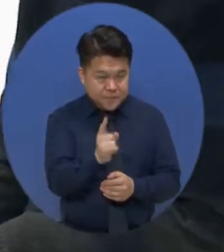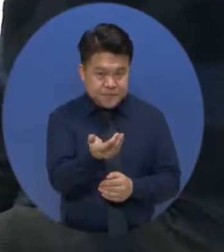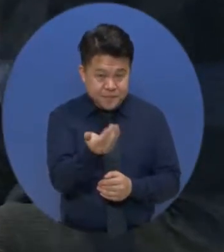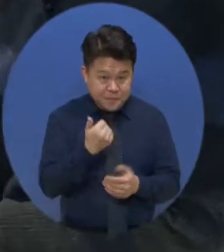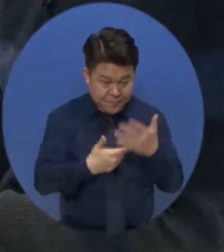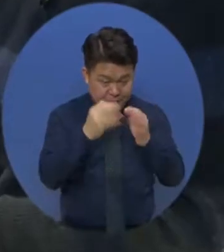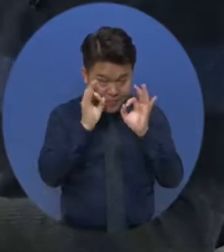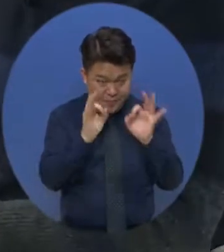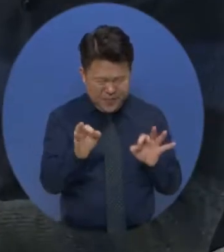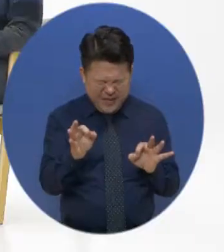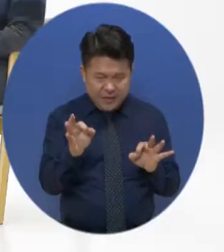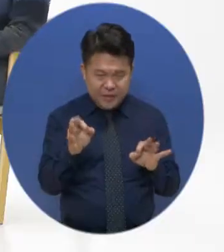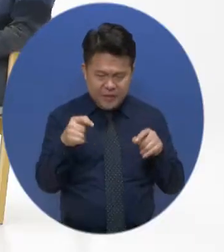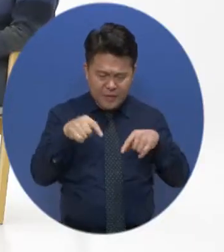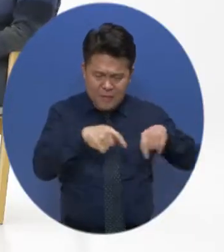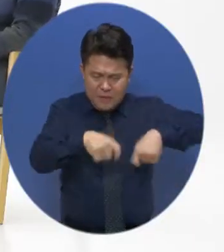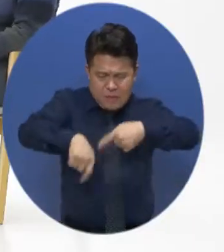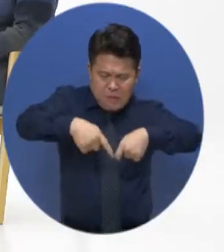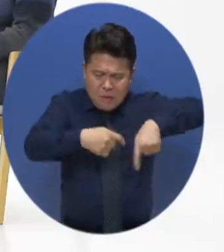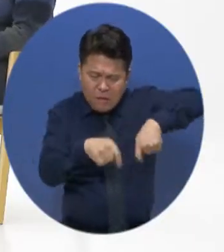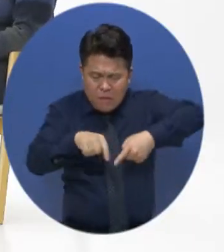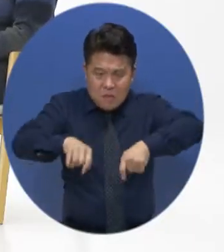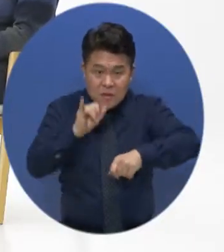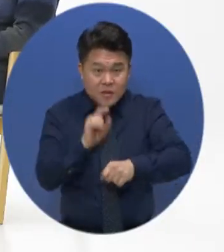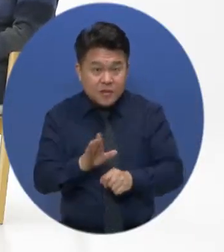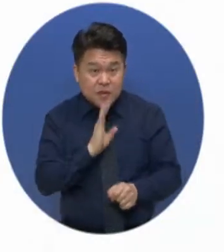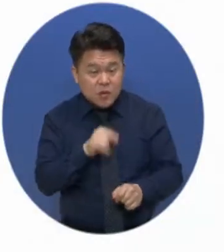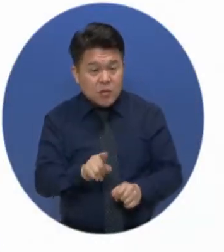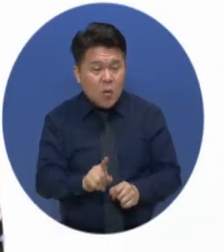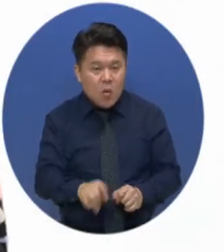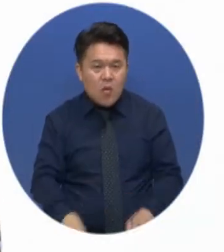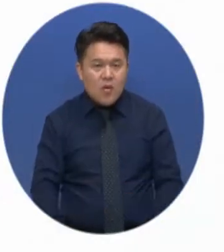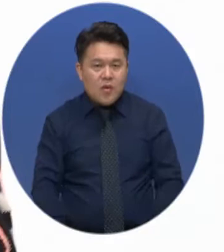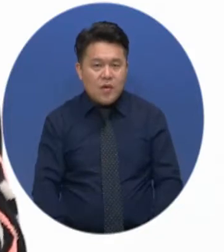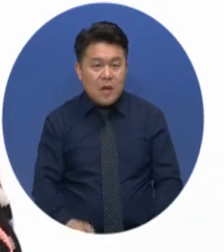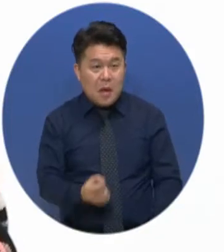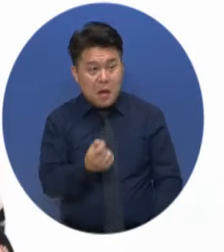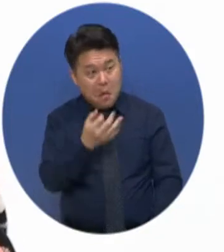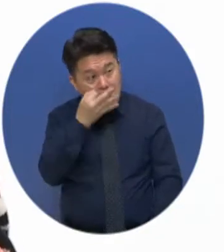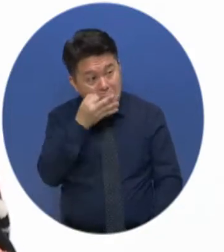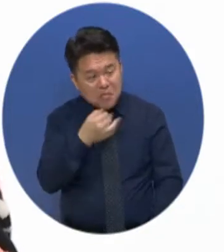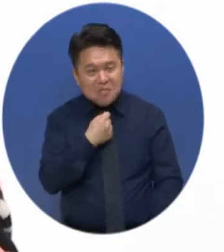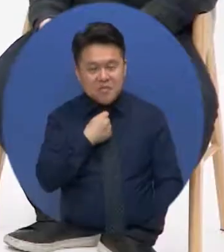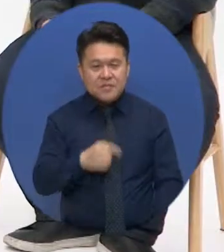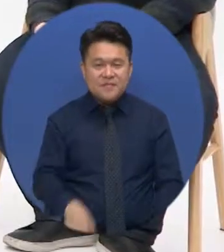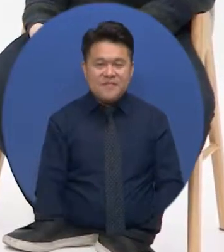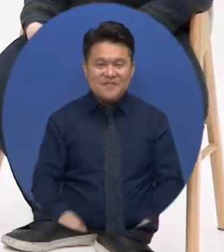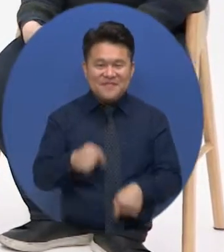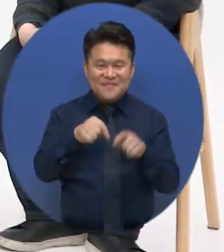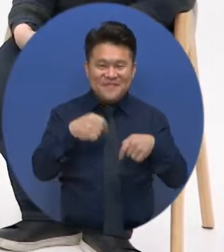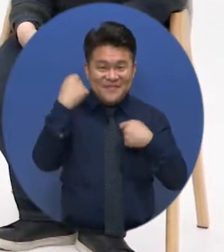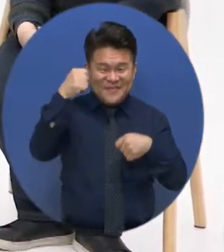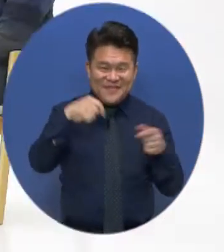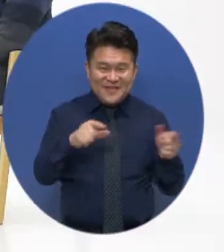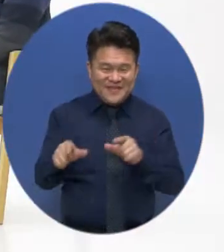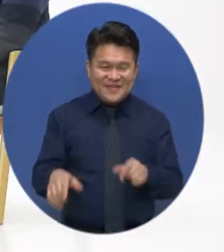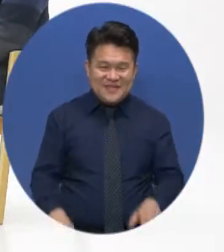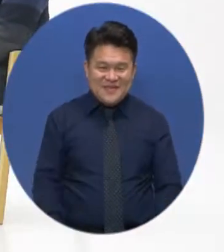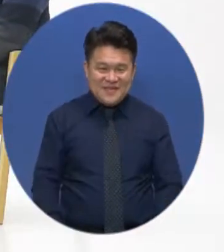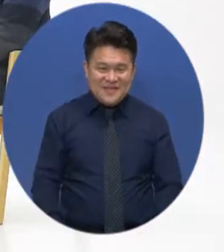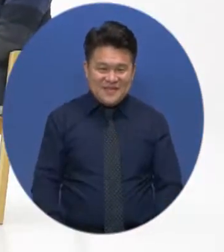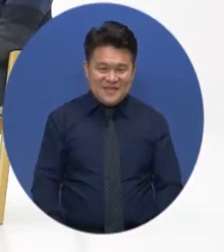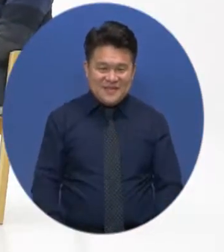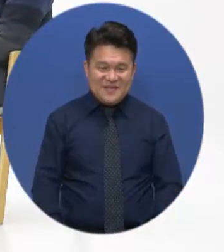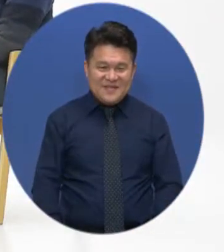영상 중에 막 현란한 다리 막 이렇게 막 하는 거 있었거든요. 네. 그거 한 번만 보여주면 안 돼요? 따로. 현란한 발이요? 어, 발 뭐, 아까